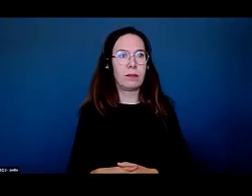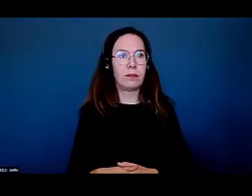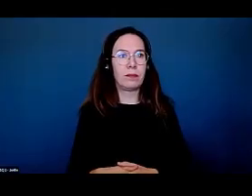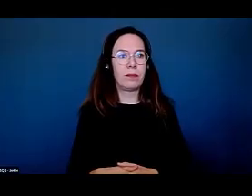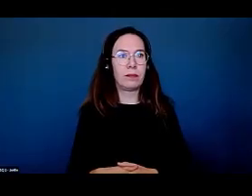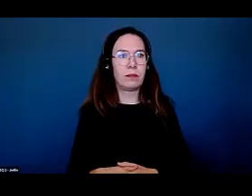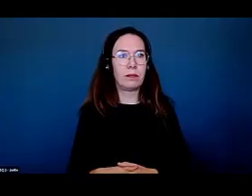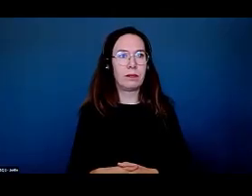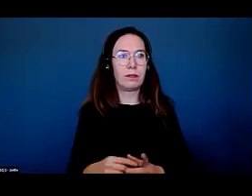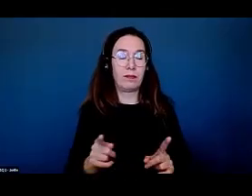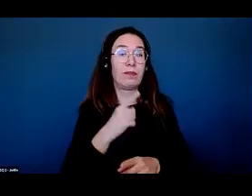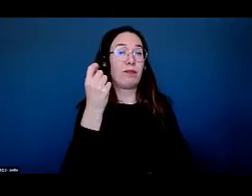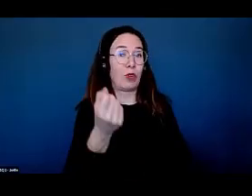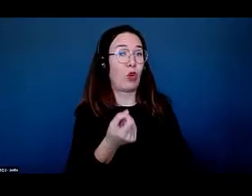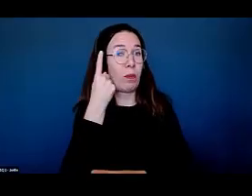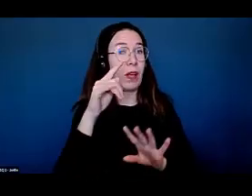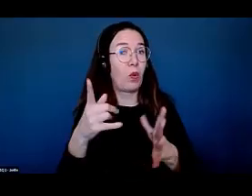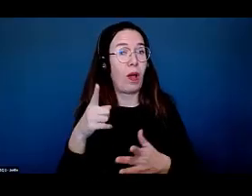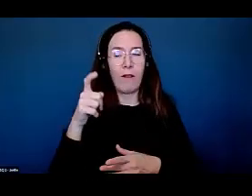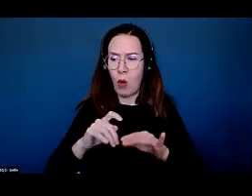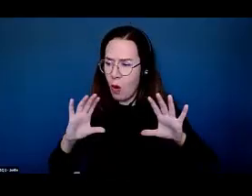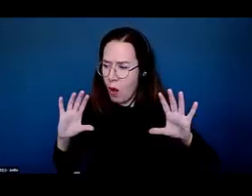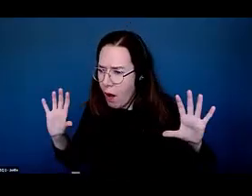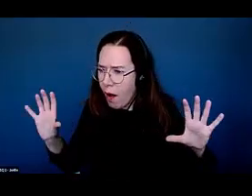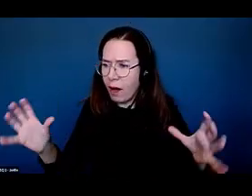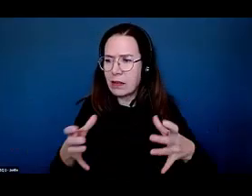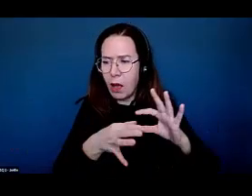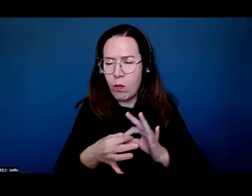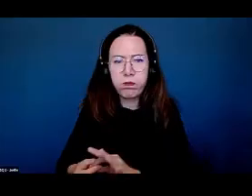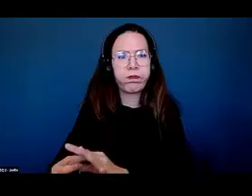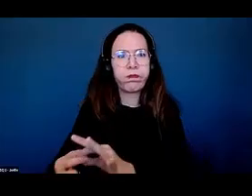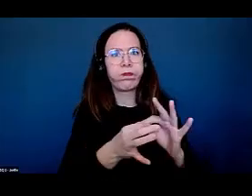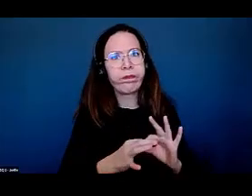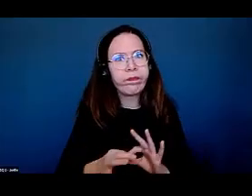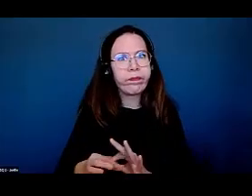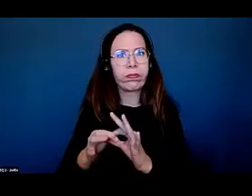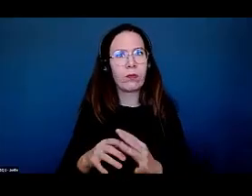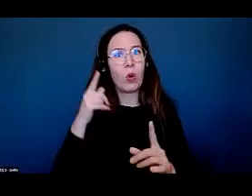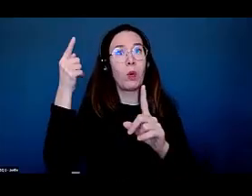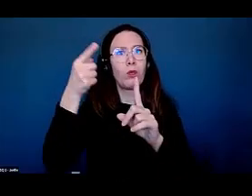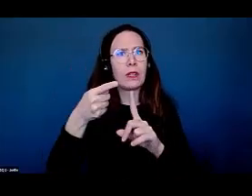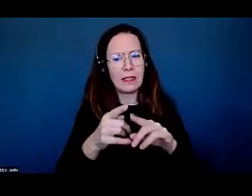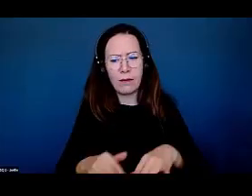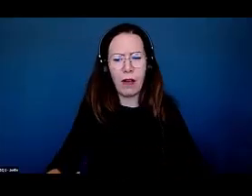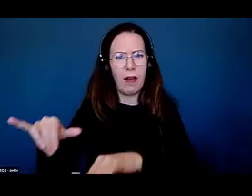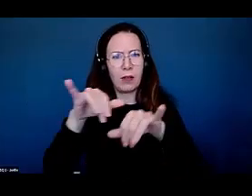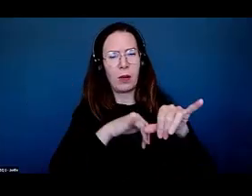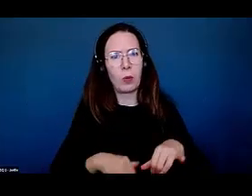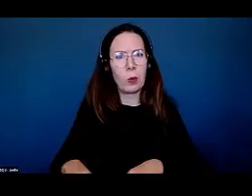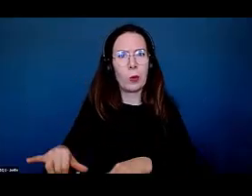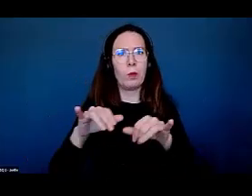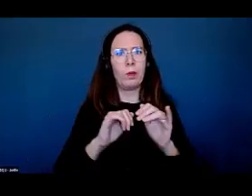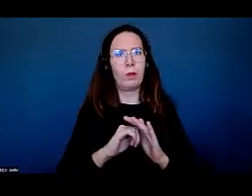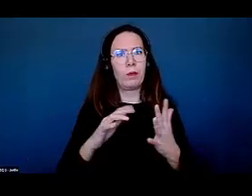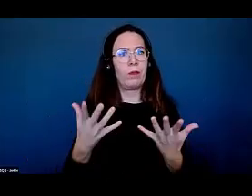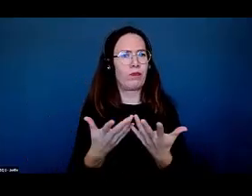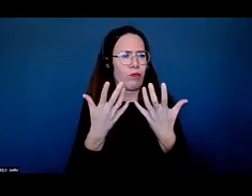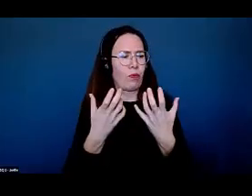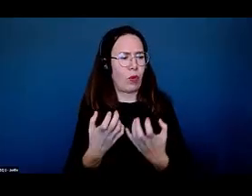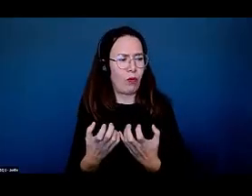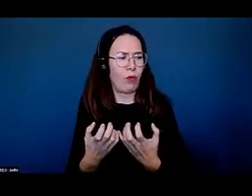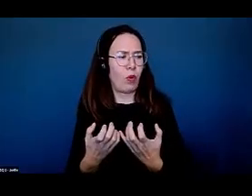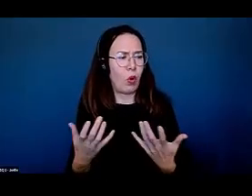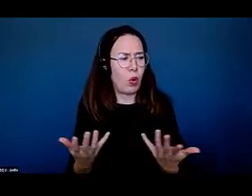Et nous avons bien compris également que nous devons rallier les gens en nous appuyant sur un objectif commun, c'est-à-dire